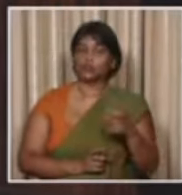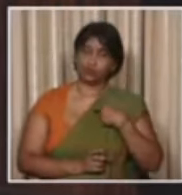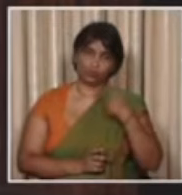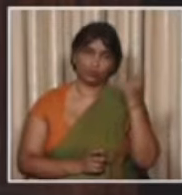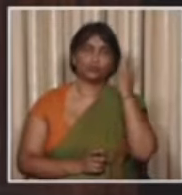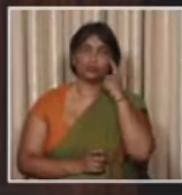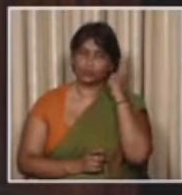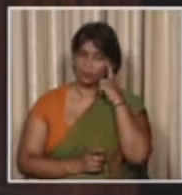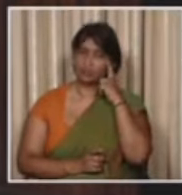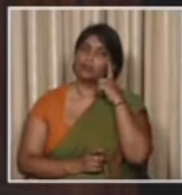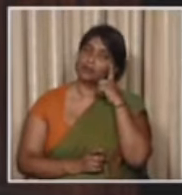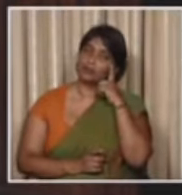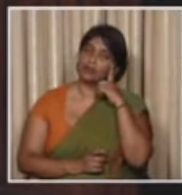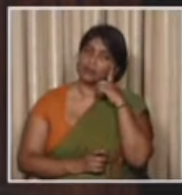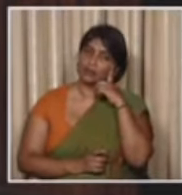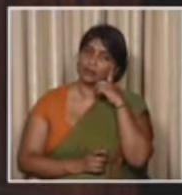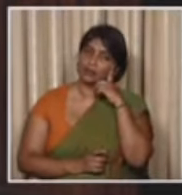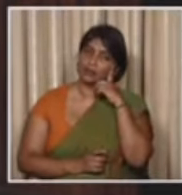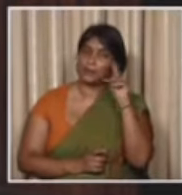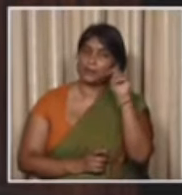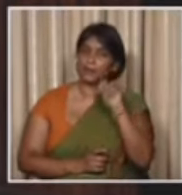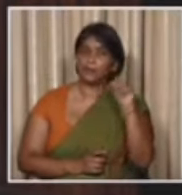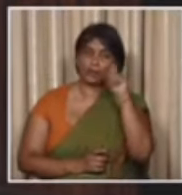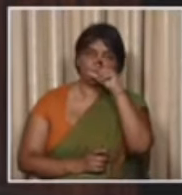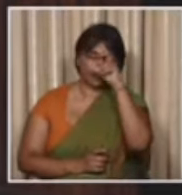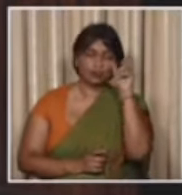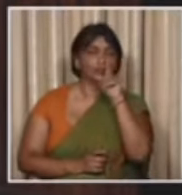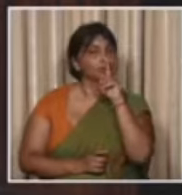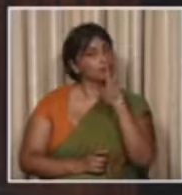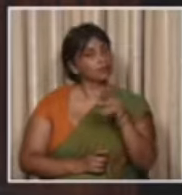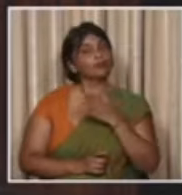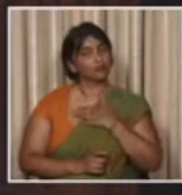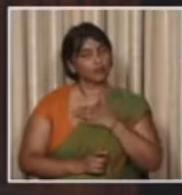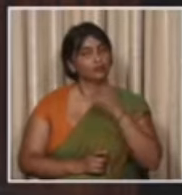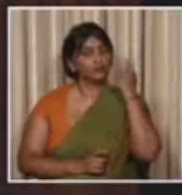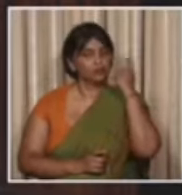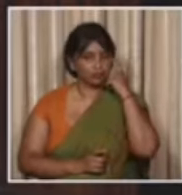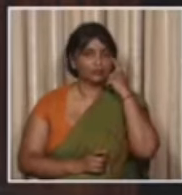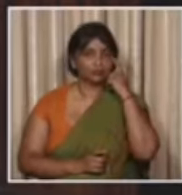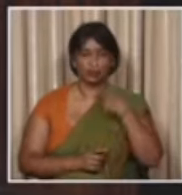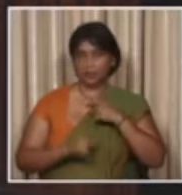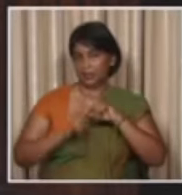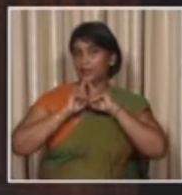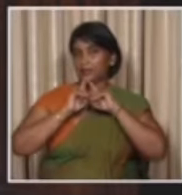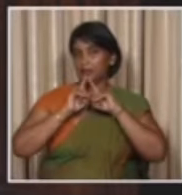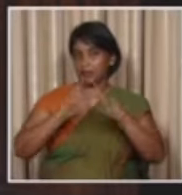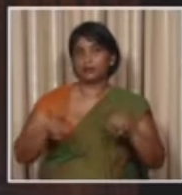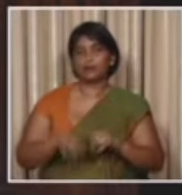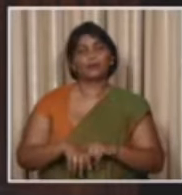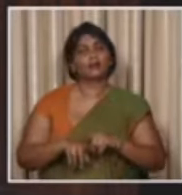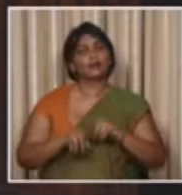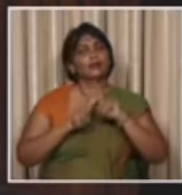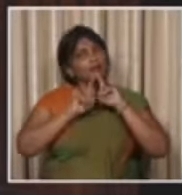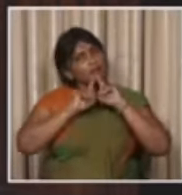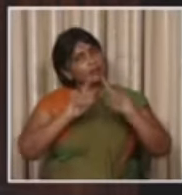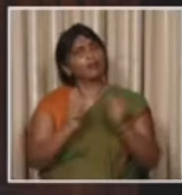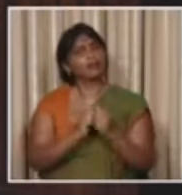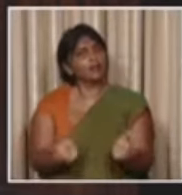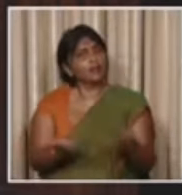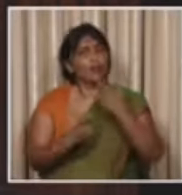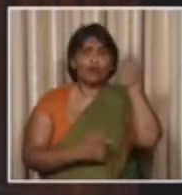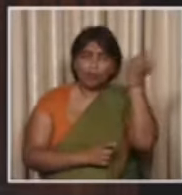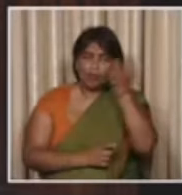දන්නවා, එහෙම නැත්නම් මෛත්‍රීපාල ජනතුමා කිව්වේ මම දන්නවා මගේ ගිලි එලි කරනවා කියලා. එලි කරන්න ඒවට අවශ්‍ය කටයුතු කරන්න